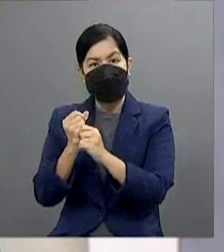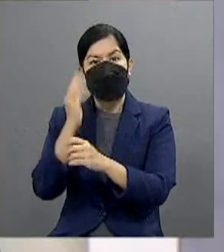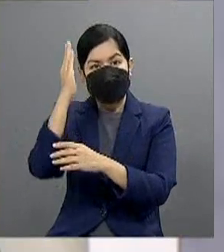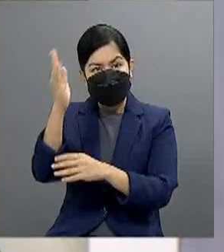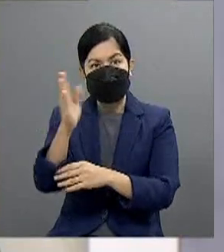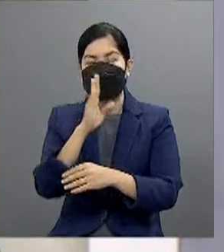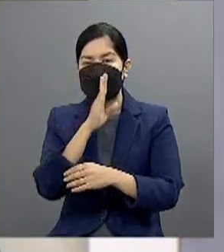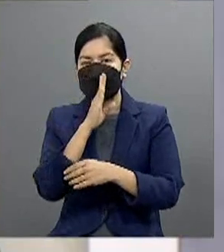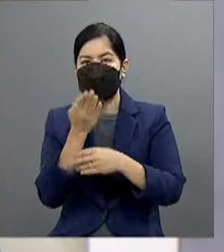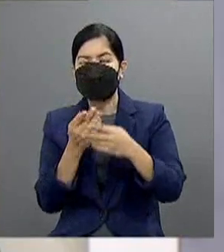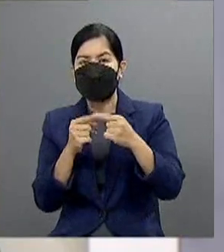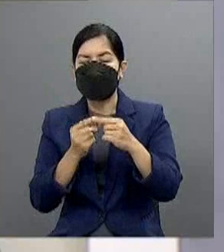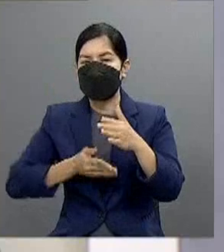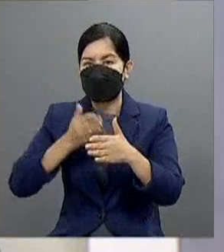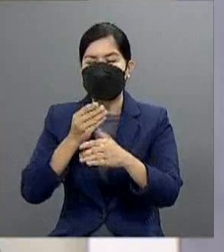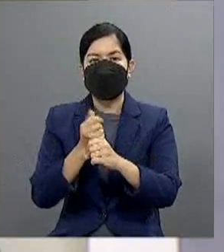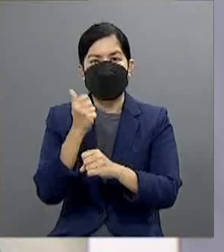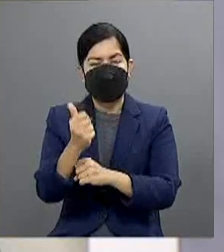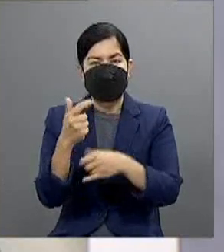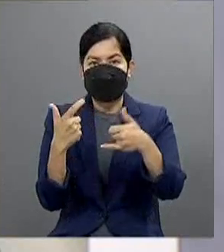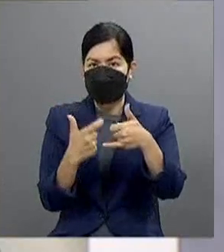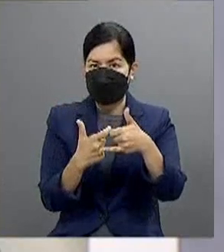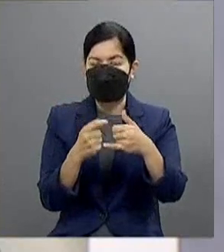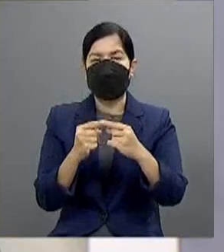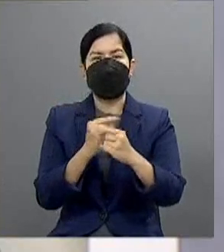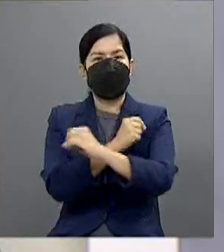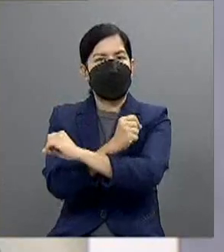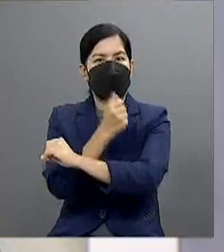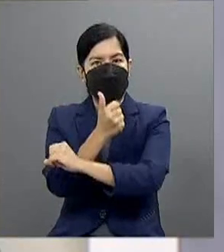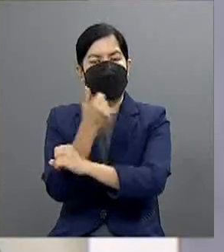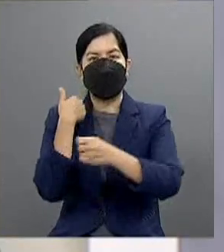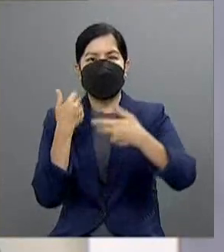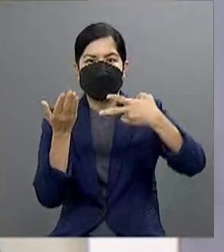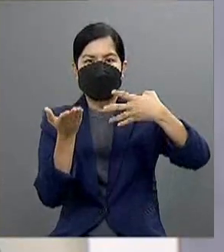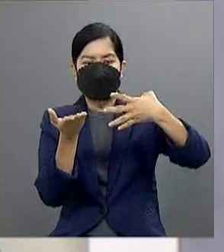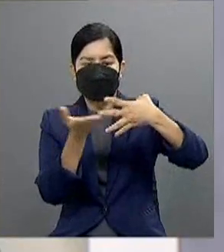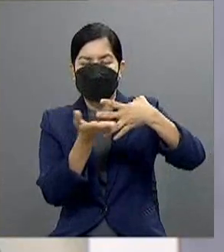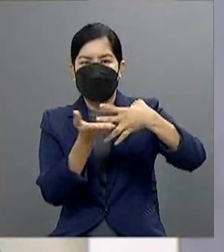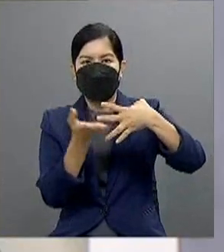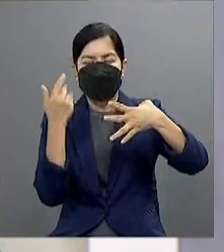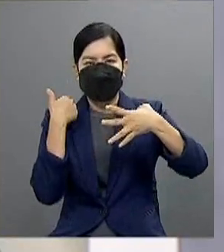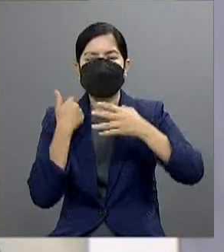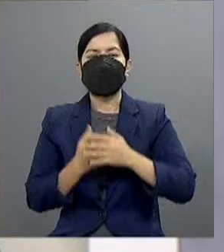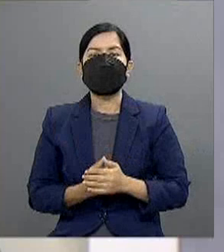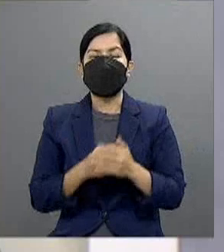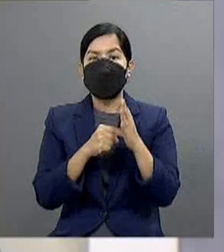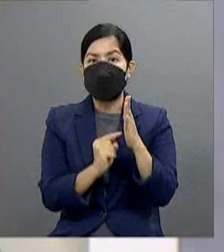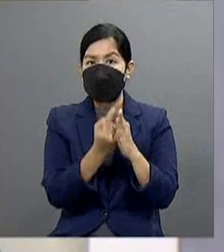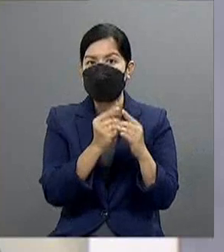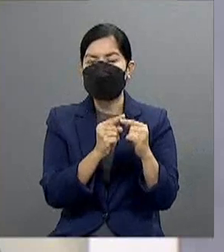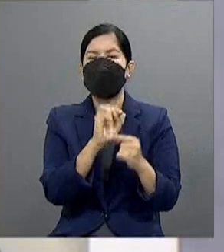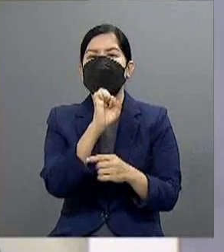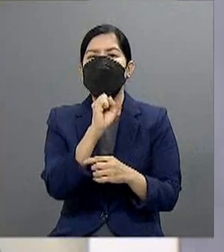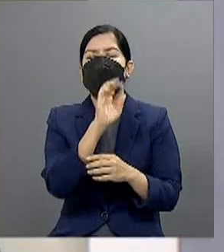ระตุ้นภูมิคุ้มกันได้ดีคือตอนนี้เขาจะทดลองเฟส1คือสายพันธุ์อู่ฮั่นก่อนนะครับหลังจากนั้นสายพันธุ์ที่มันมีการกลายพันธุ์เดลต้า